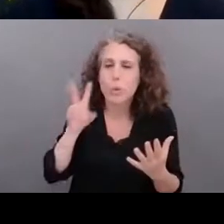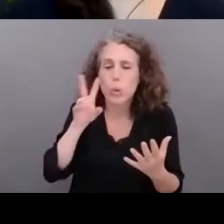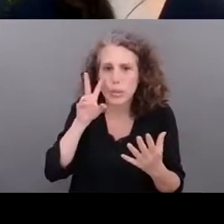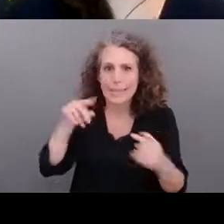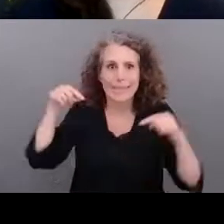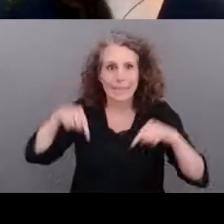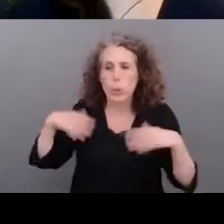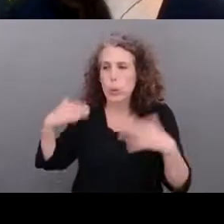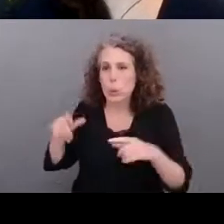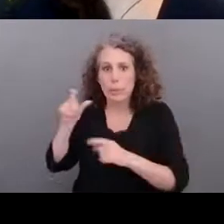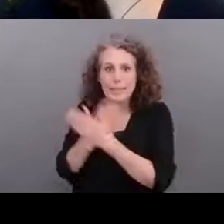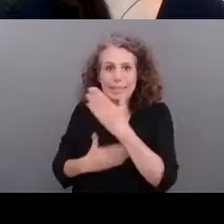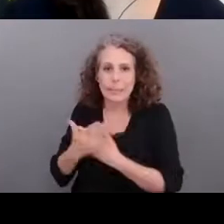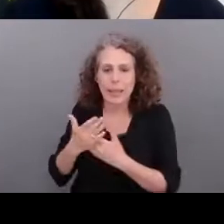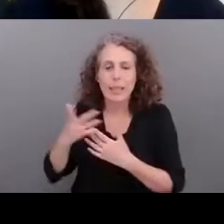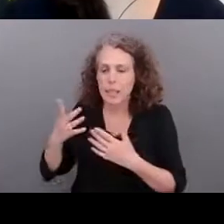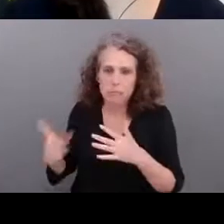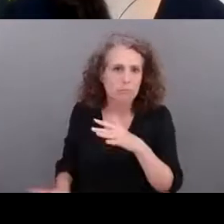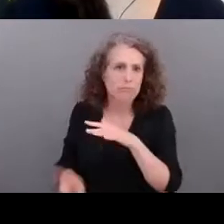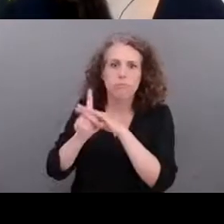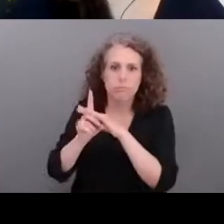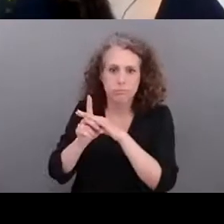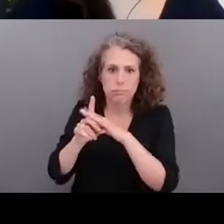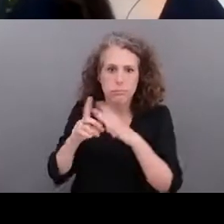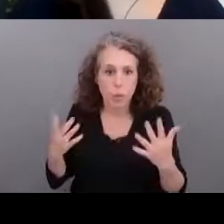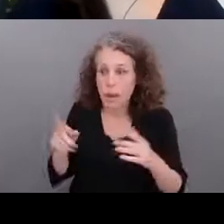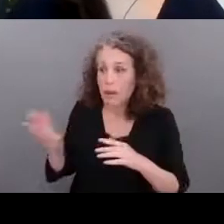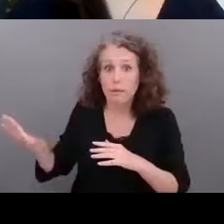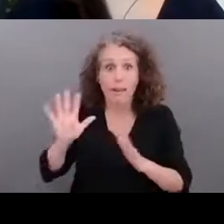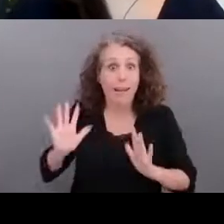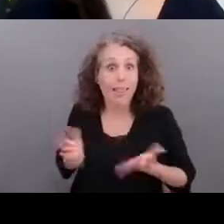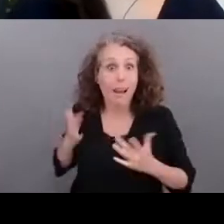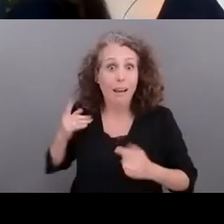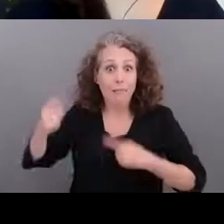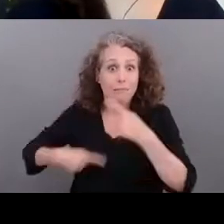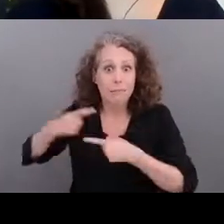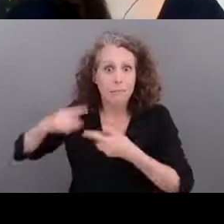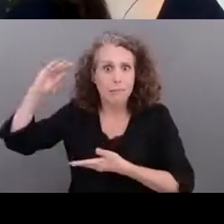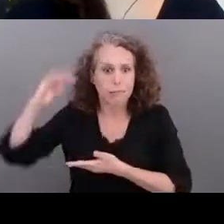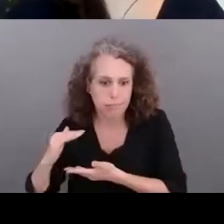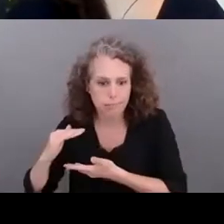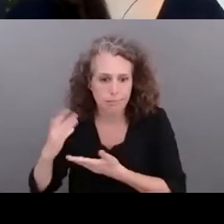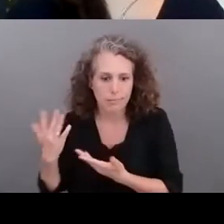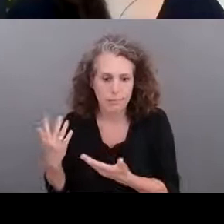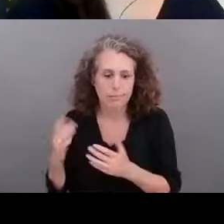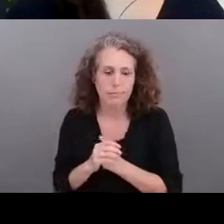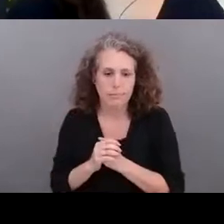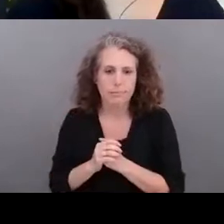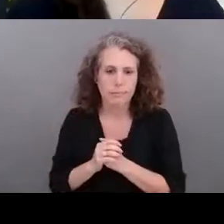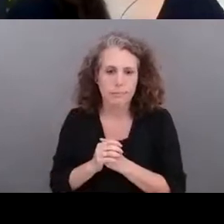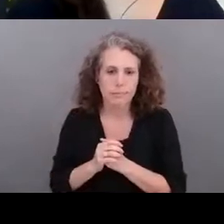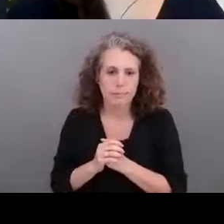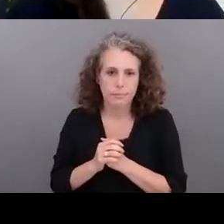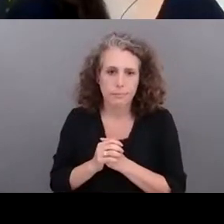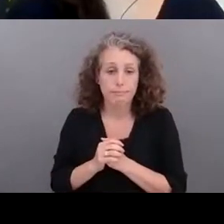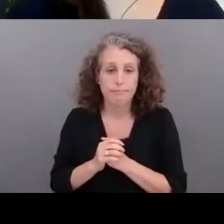que les personnes handicapées ont été frappées de plein fouet. En effet, les personnes en situation de handicap ont